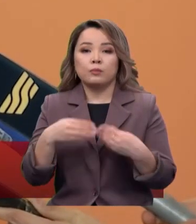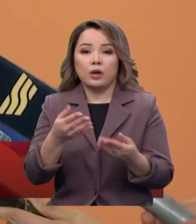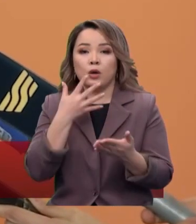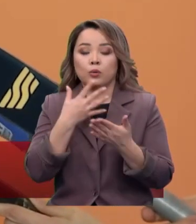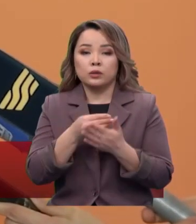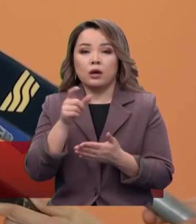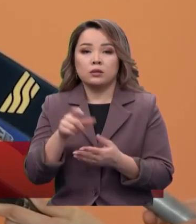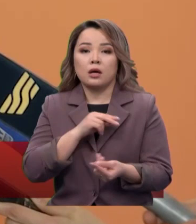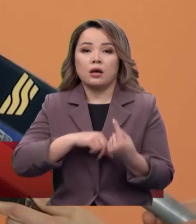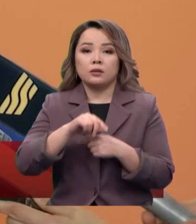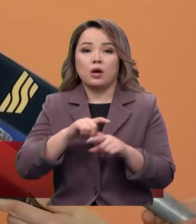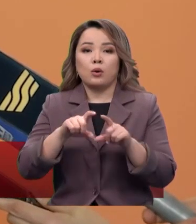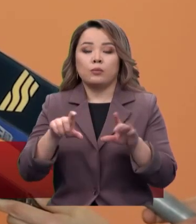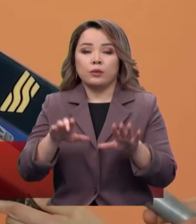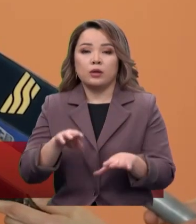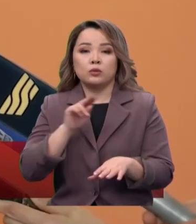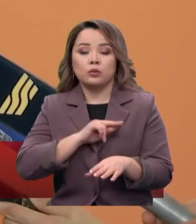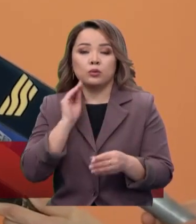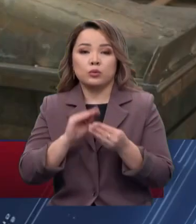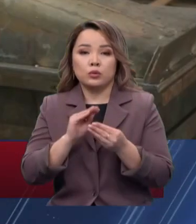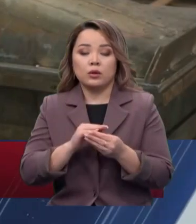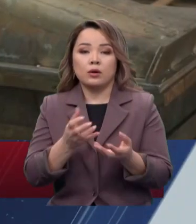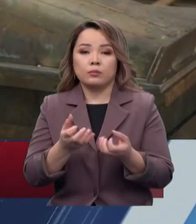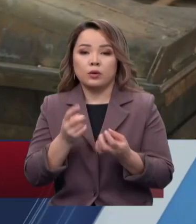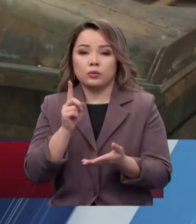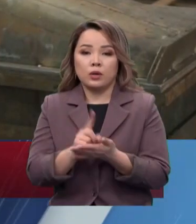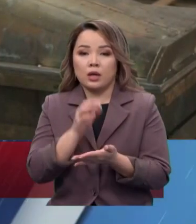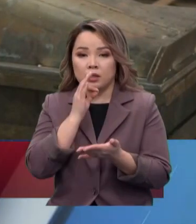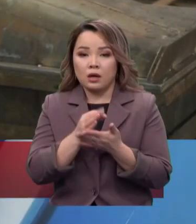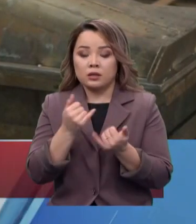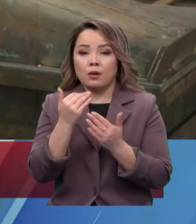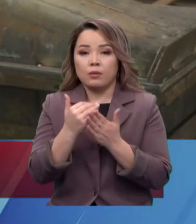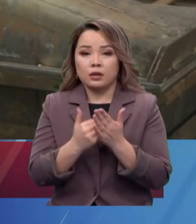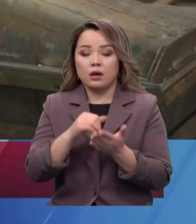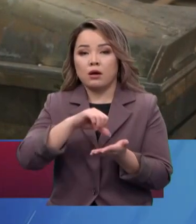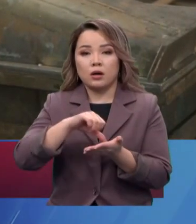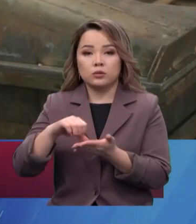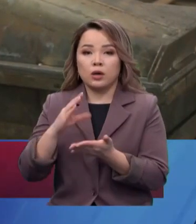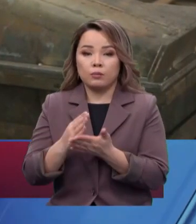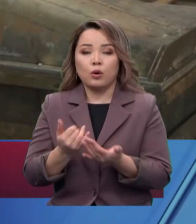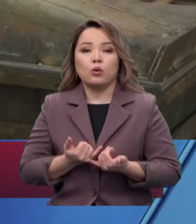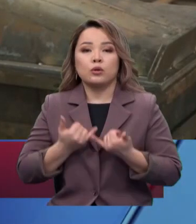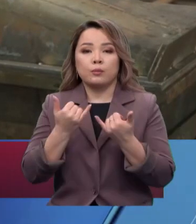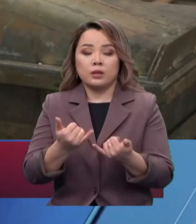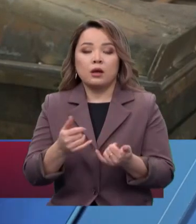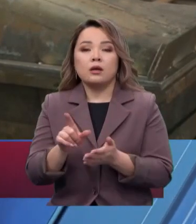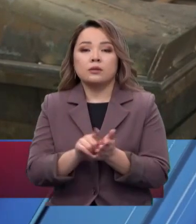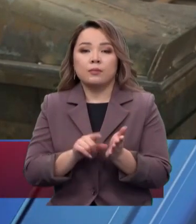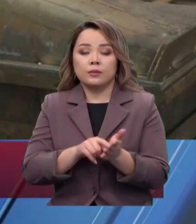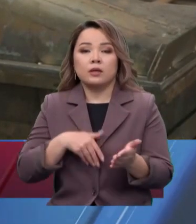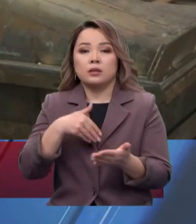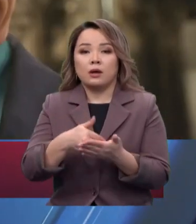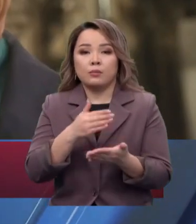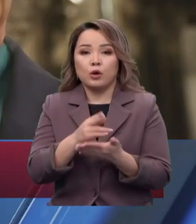өзінің жаңағы кәсіпорнына, мекемесіне тұрақты жұмысқа алуға міндетті. Қысқасы, бағдарлама қатысушысы құрметті еңбек демалысына